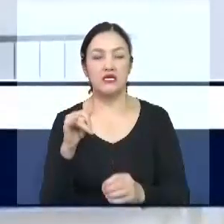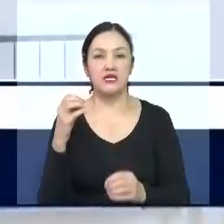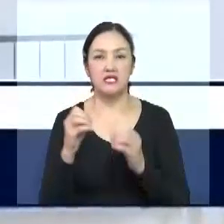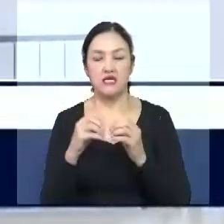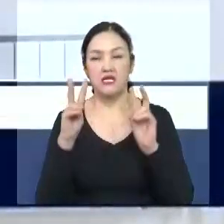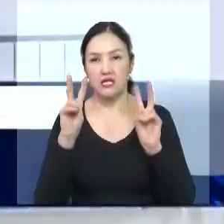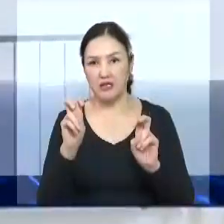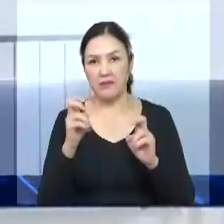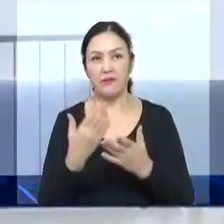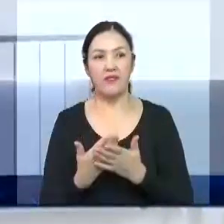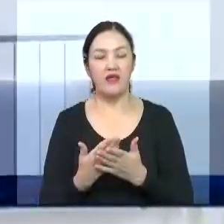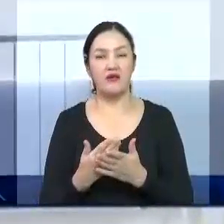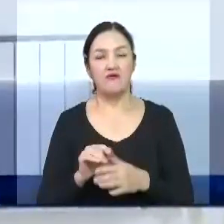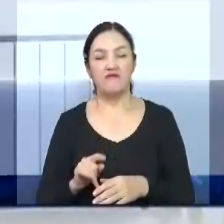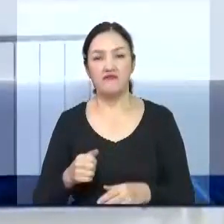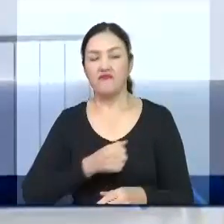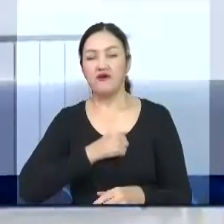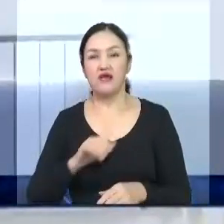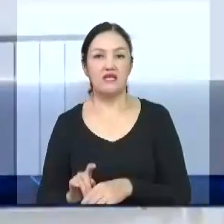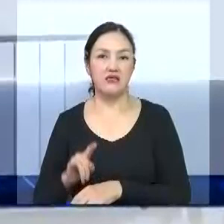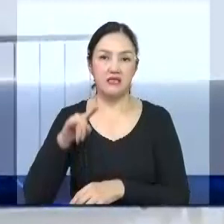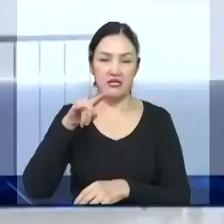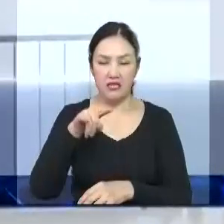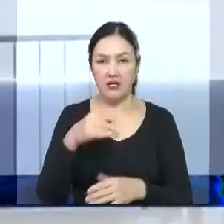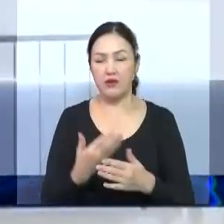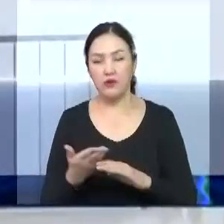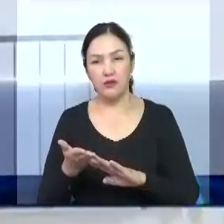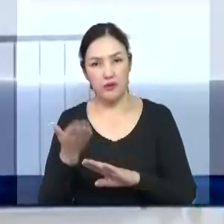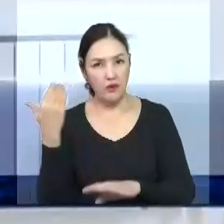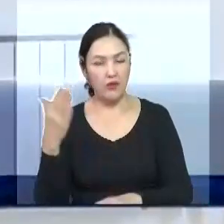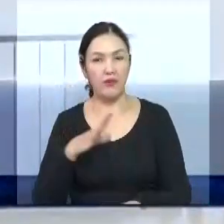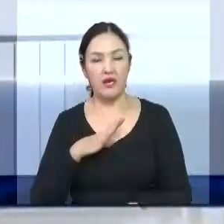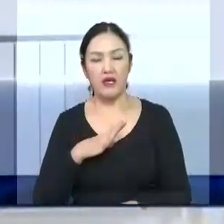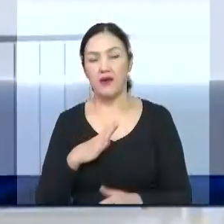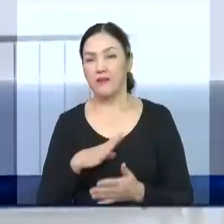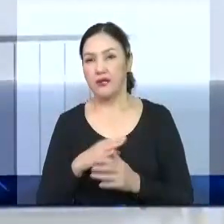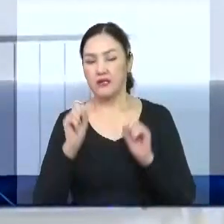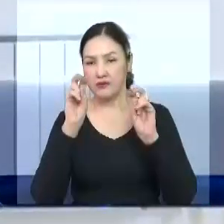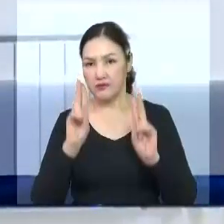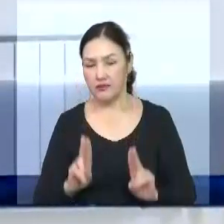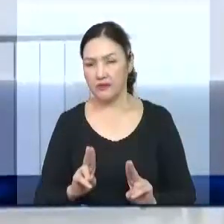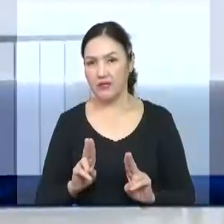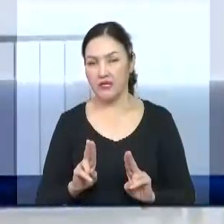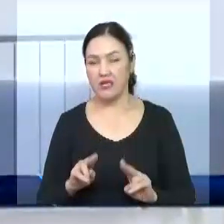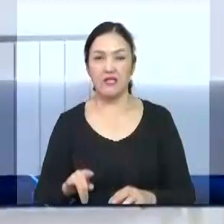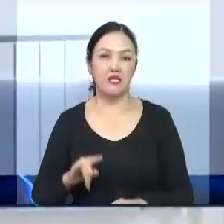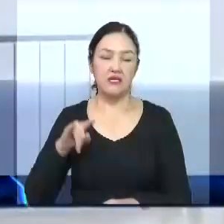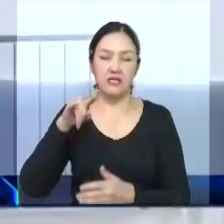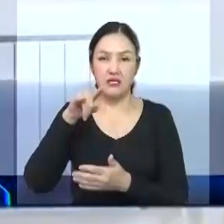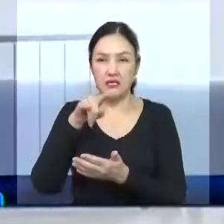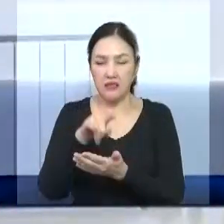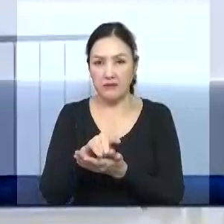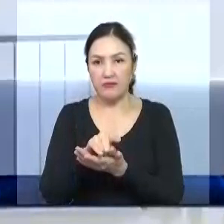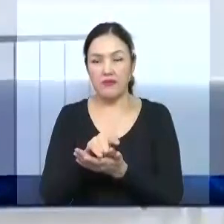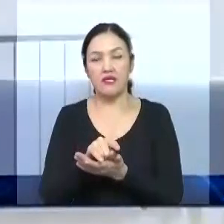Л-410 называется военно-транспортный самолет. До этого мы в основном специализировались на самолетах